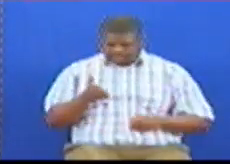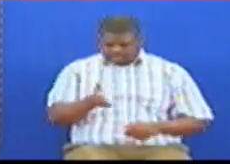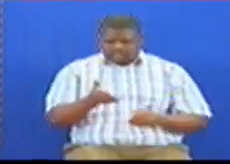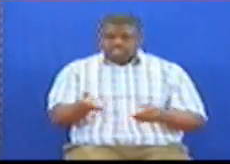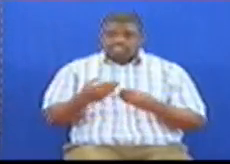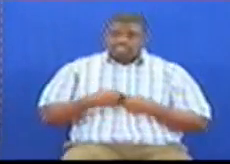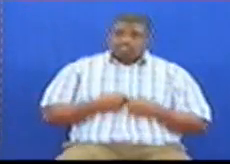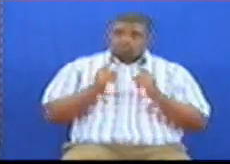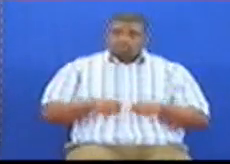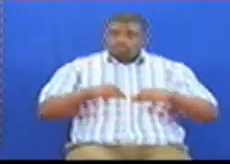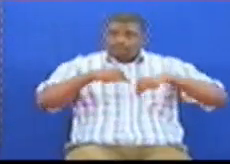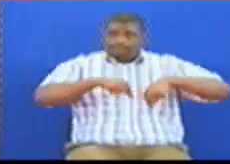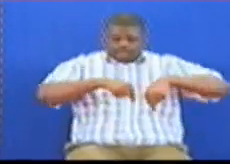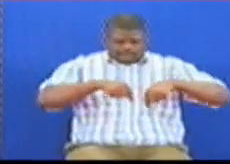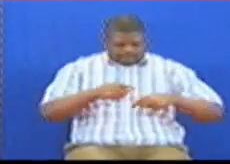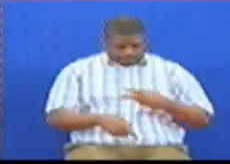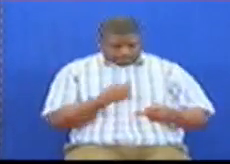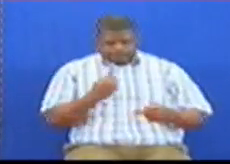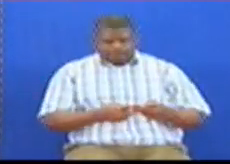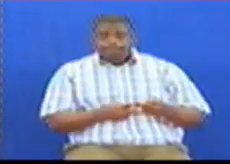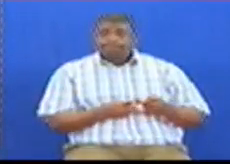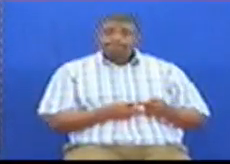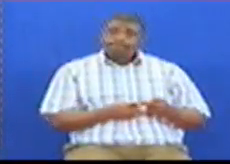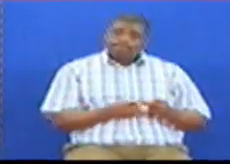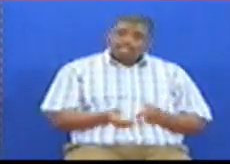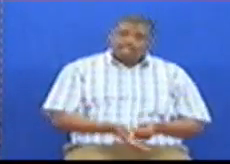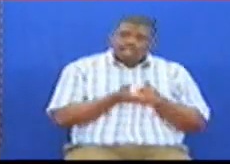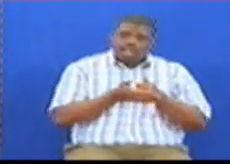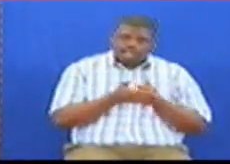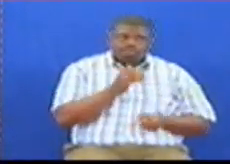hapa. Lakini pia mheshimiwa naibu speaker,